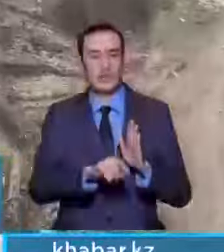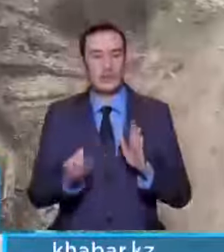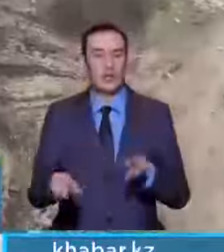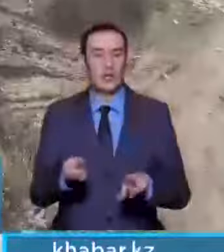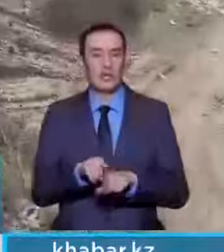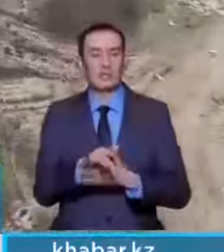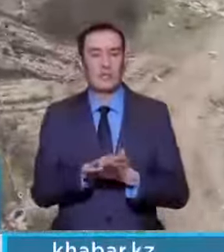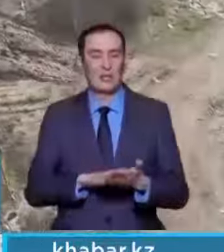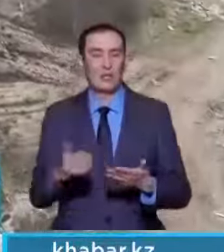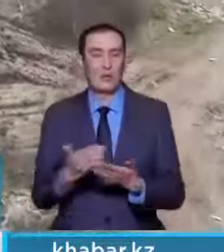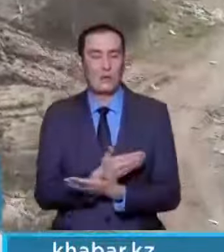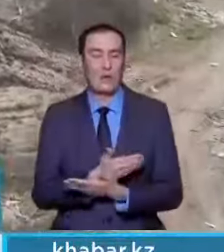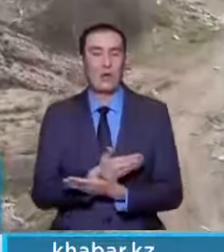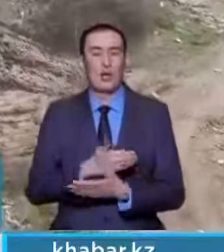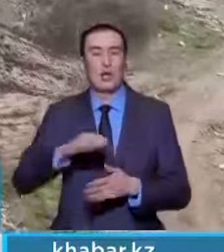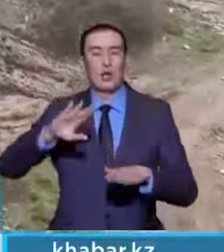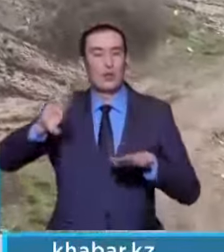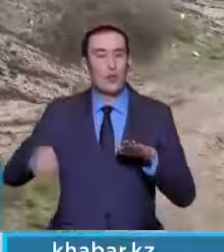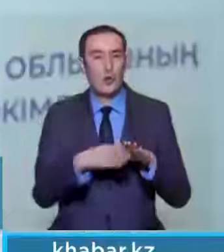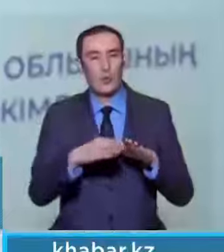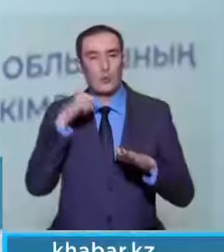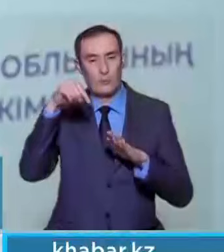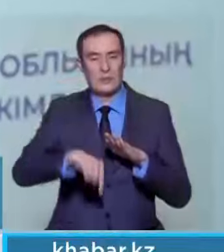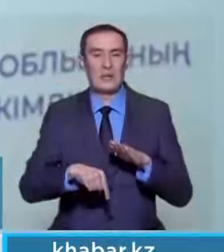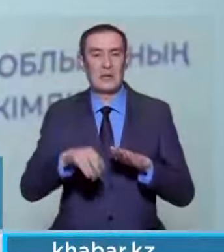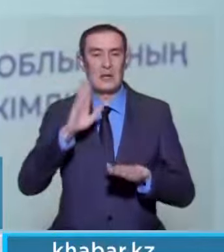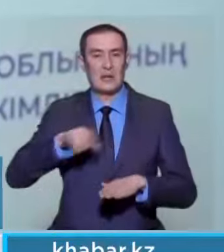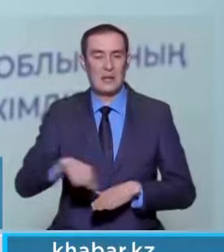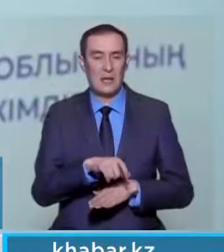Также продолжаются дноуглубительные работы в устье